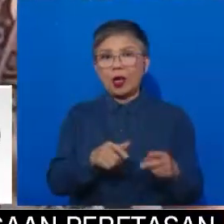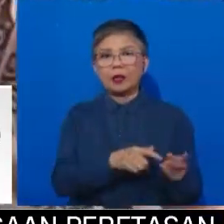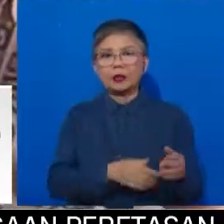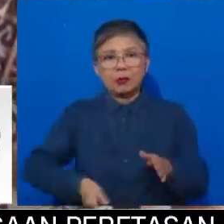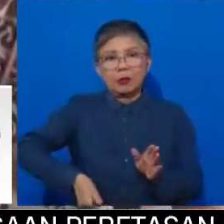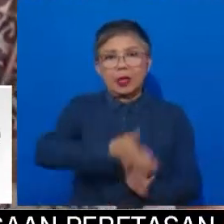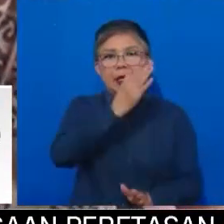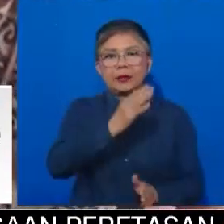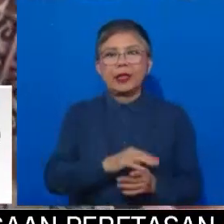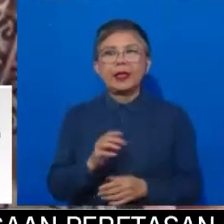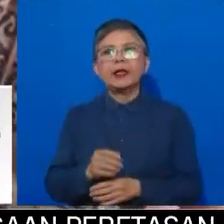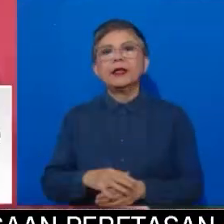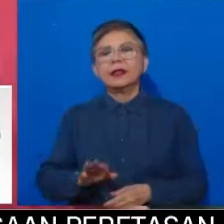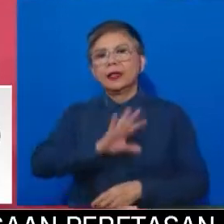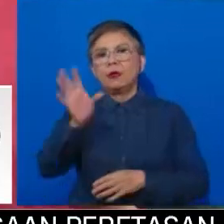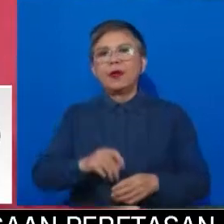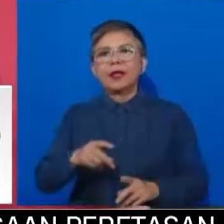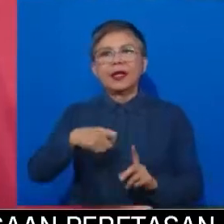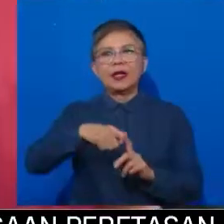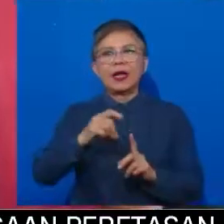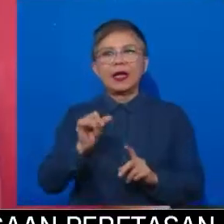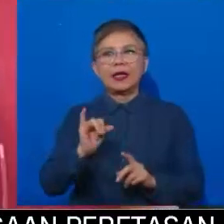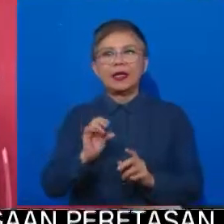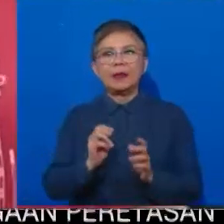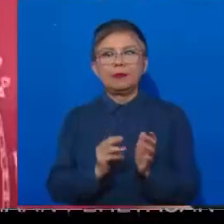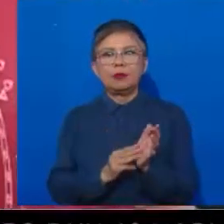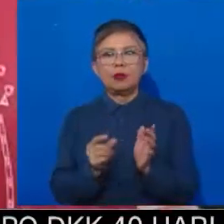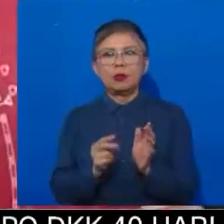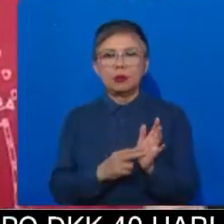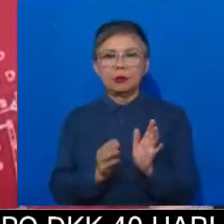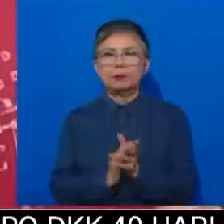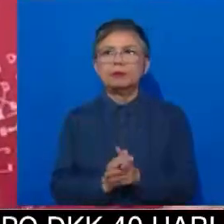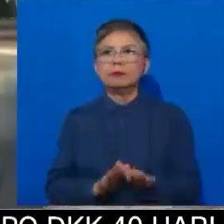melarikan diri dari Kabupaten Karimun. Tim Liputan CNN Indonesia.